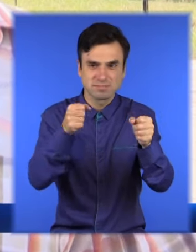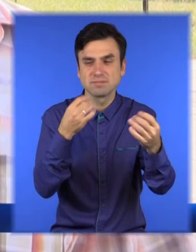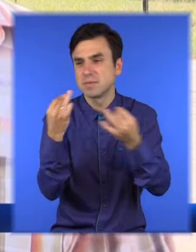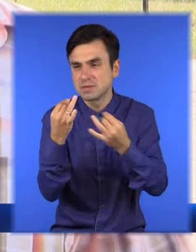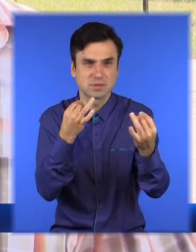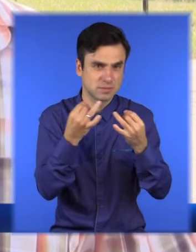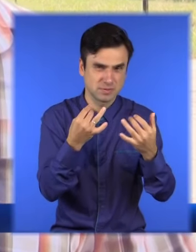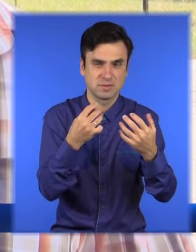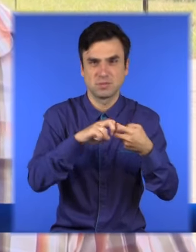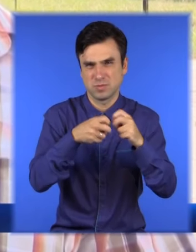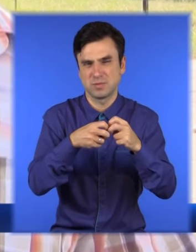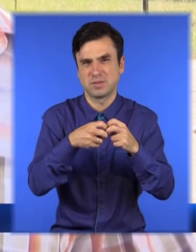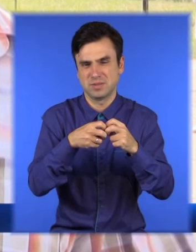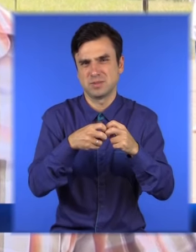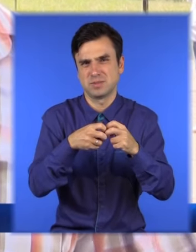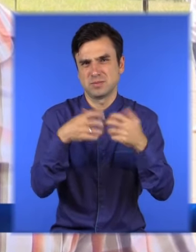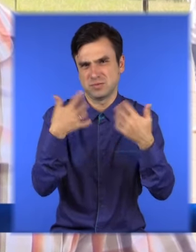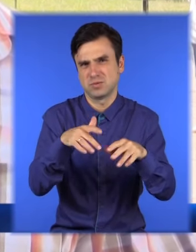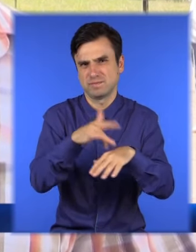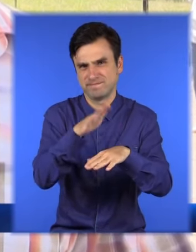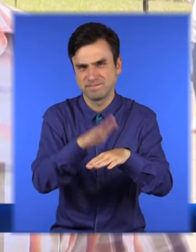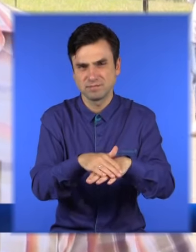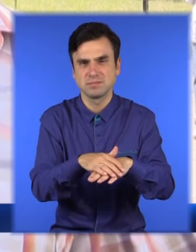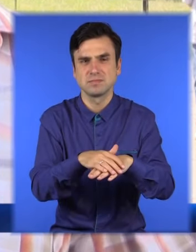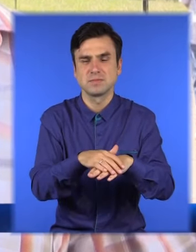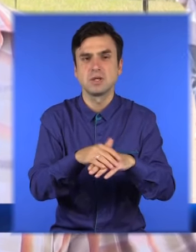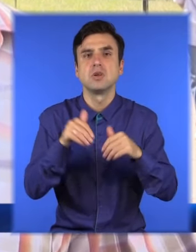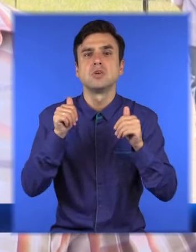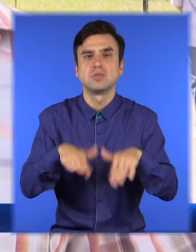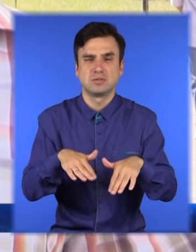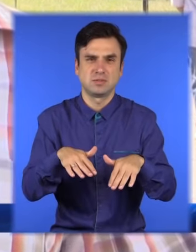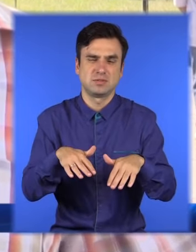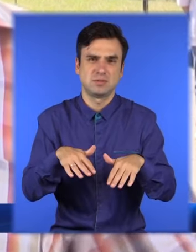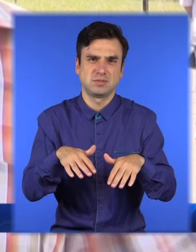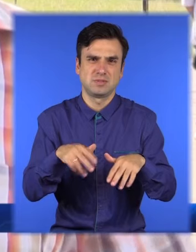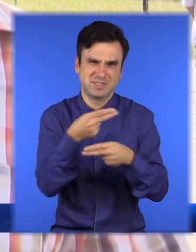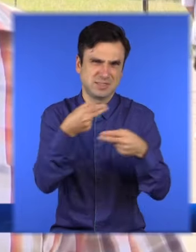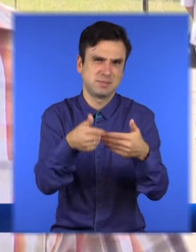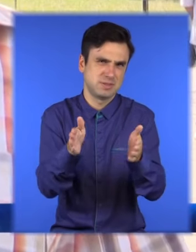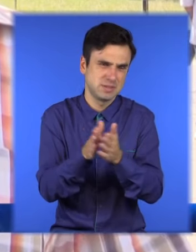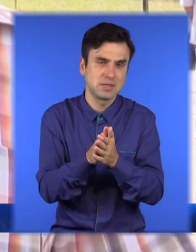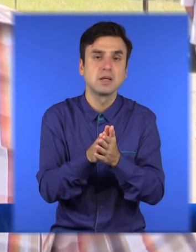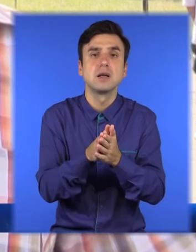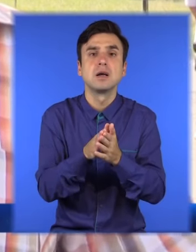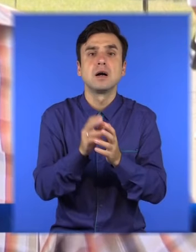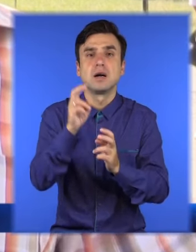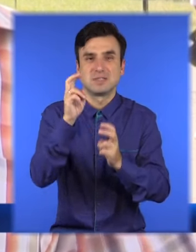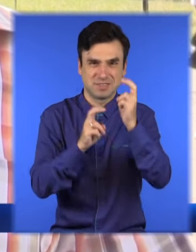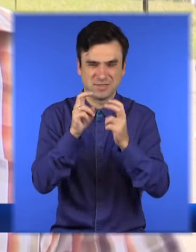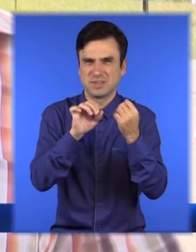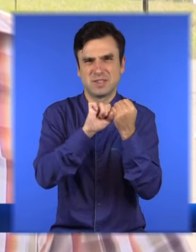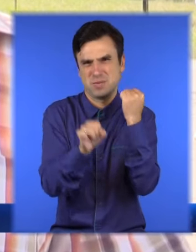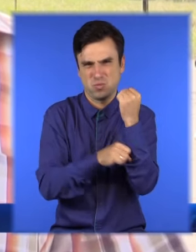Конфлікт вичерпаний, прийнято рішення, що всі ми працівники одного підприємства і